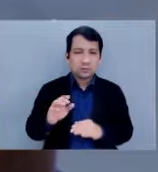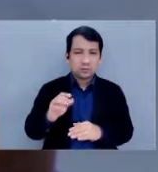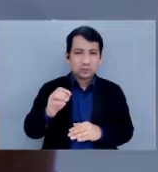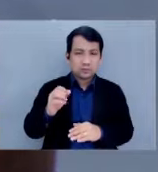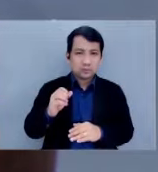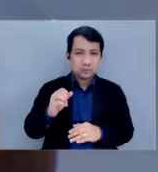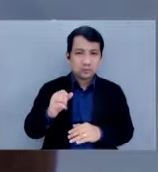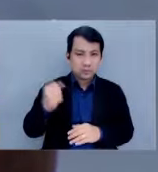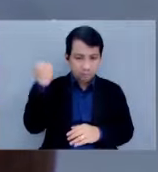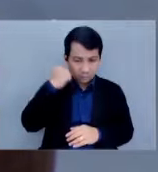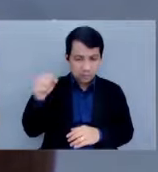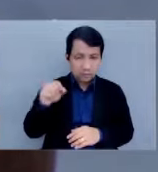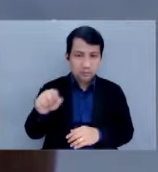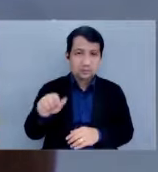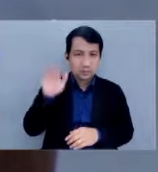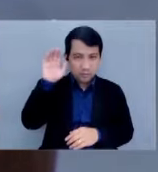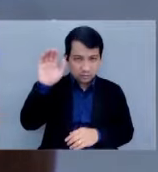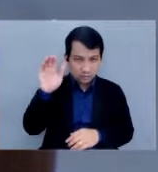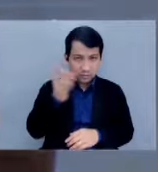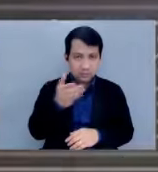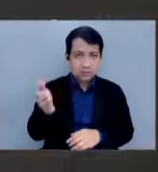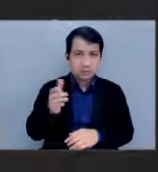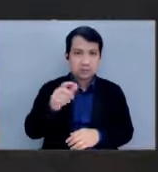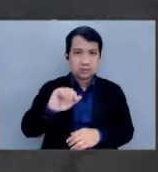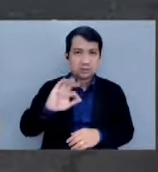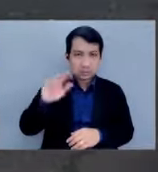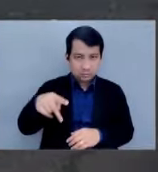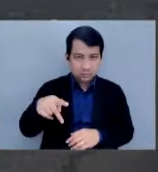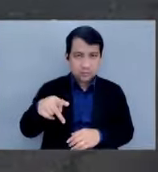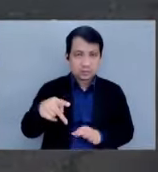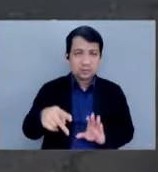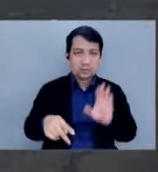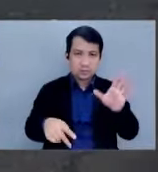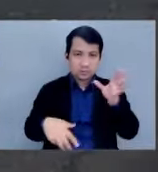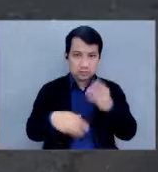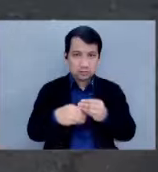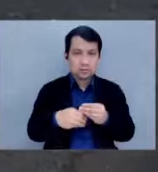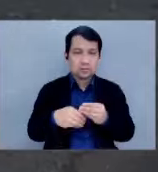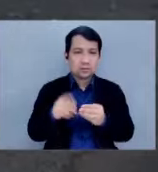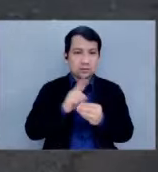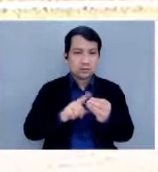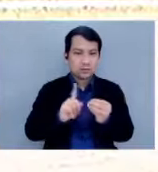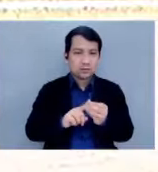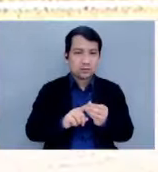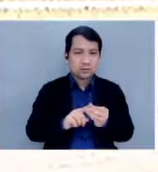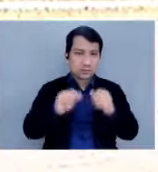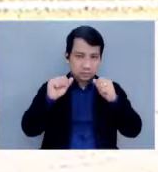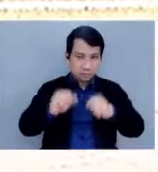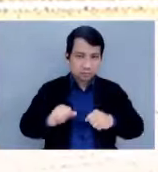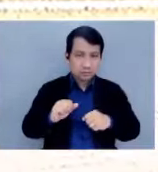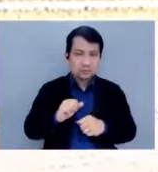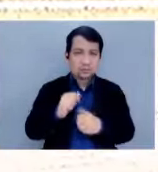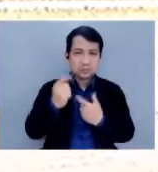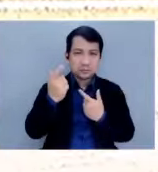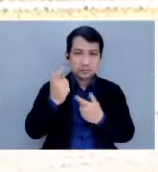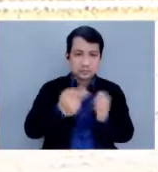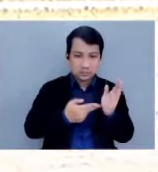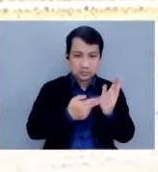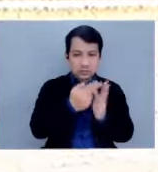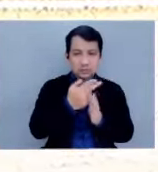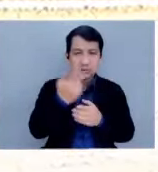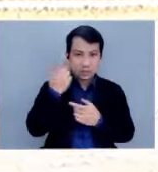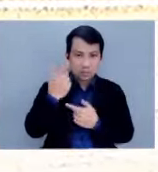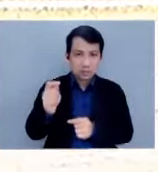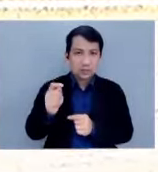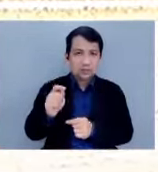pagre-rebelde ang panawagan niya sa AFP. Ang AFP naman nauna nang sinabing mananatili silang tapat sa kanilang Commander-in-Chief na